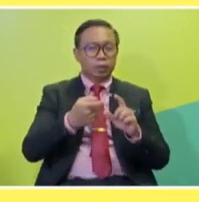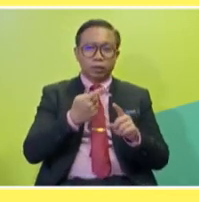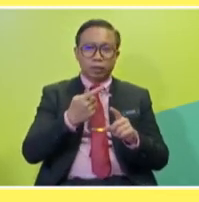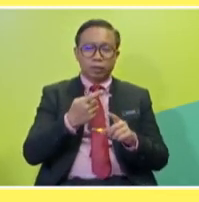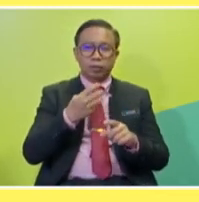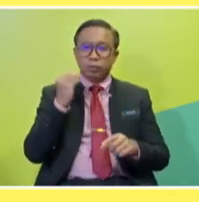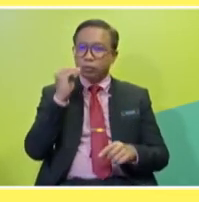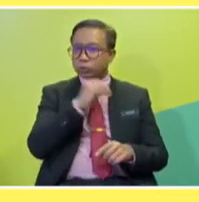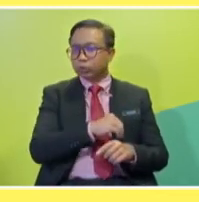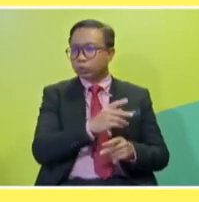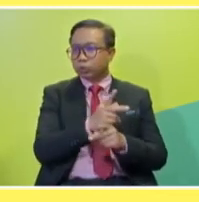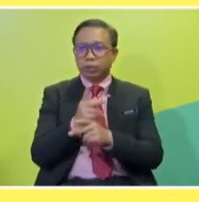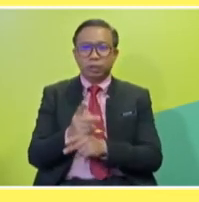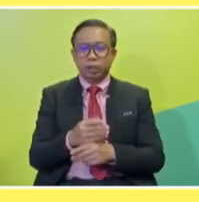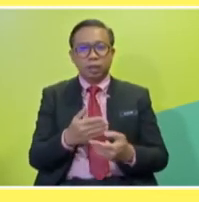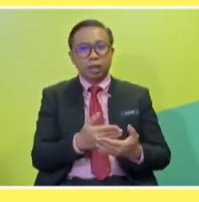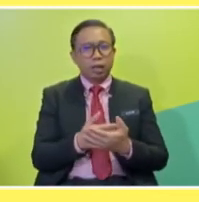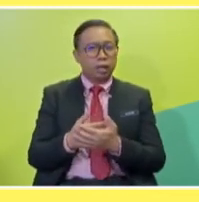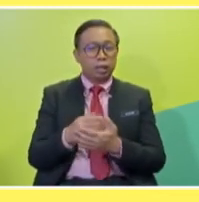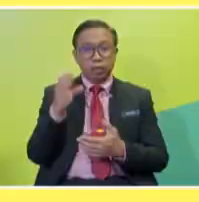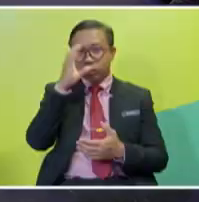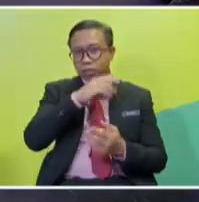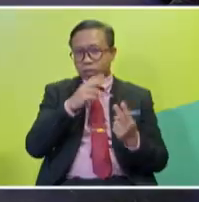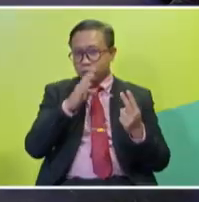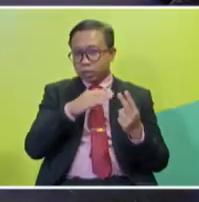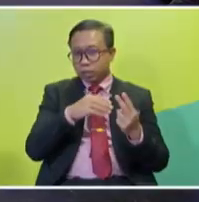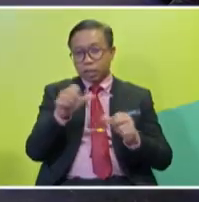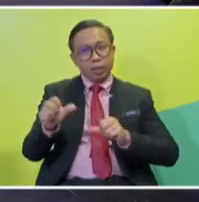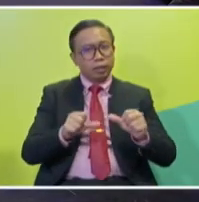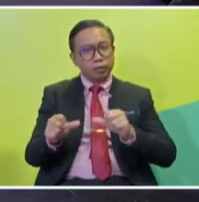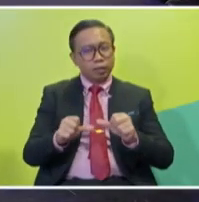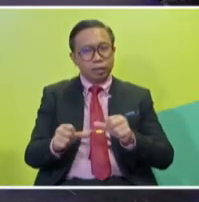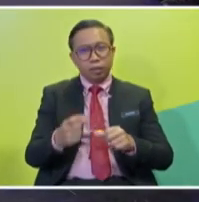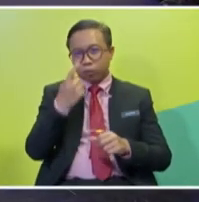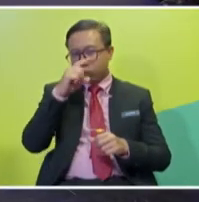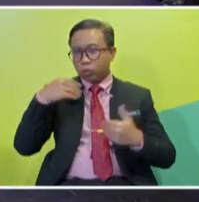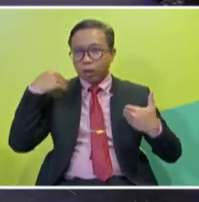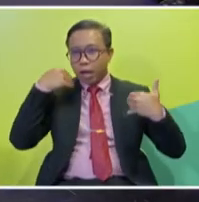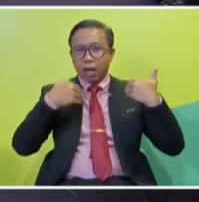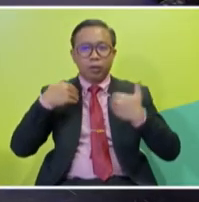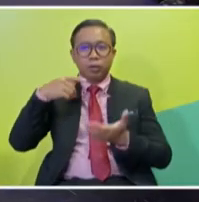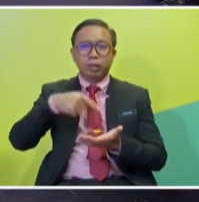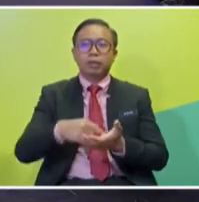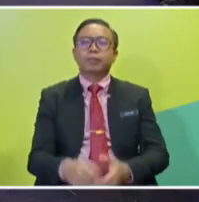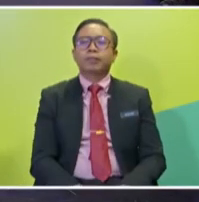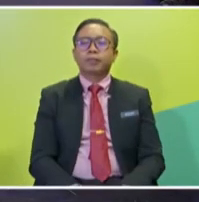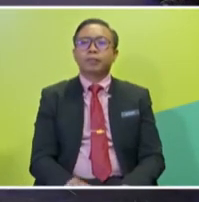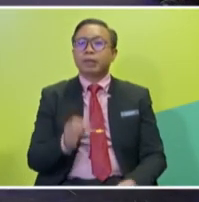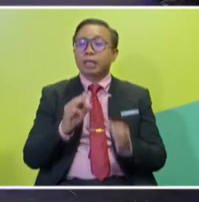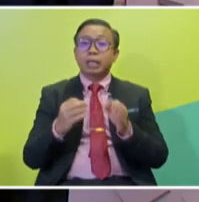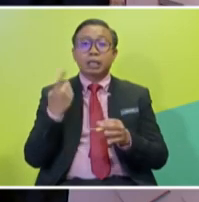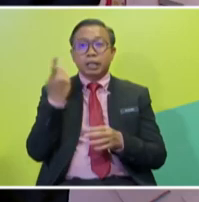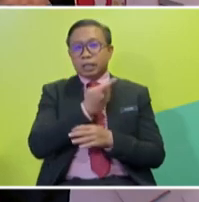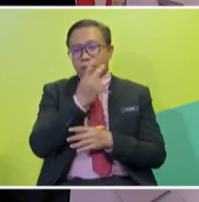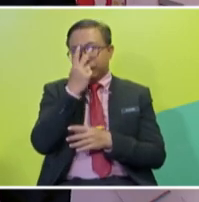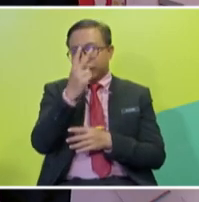menjaga anaknya mencari pasangan dan ATM yang sesuai bagi hewan-hewan tersebut jadi Kris kalau kita perhatikan